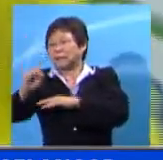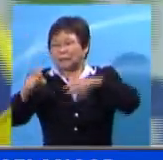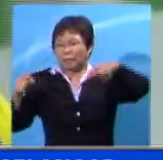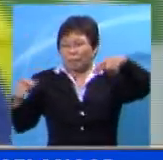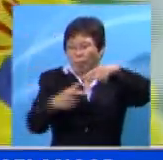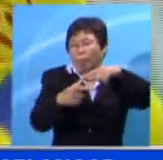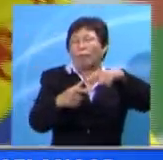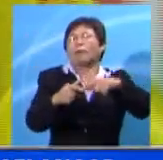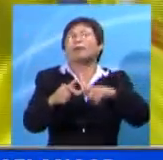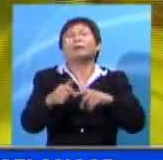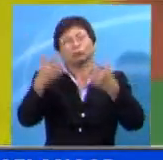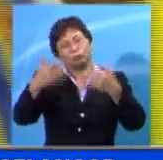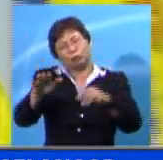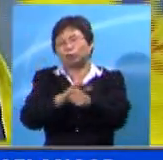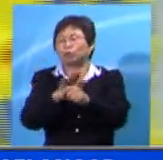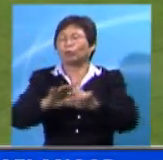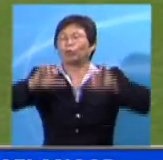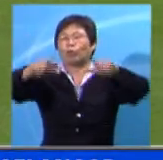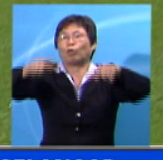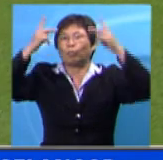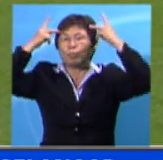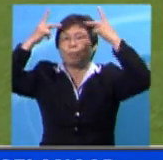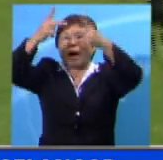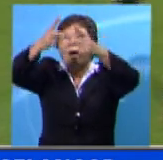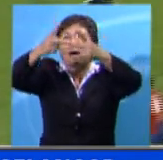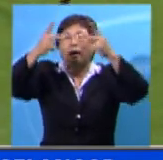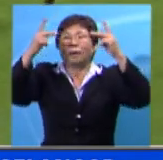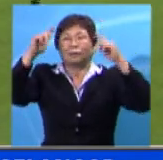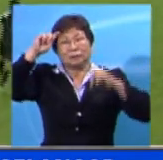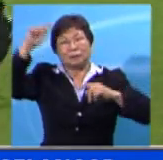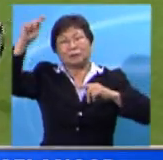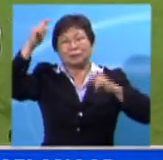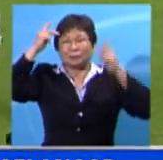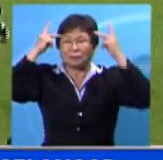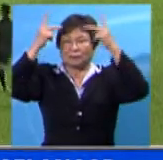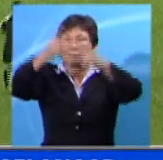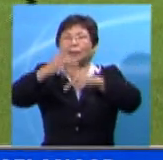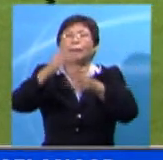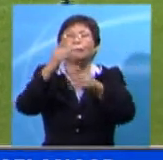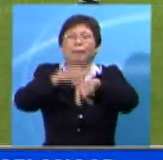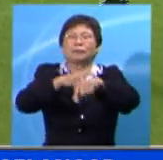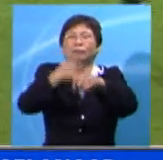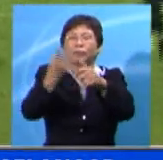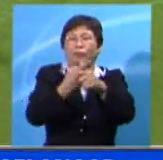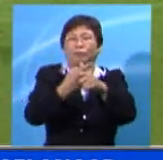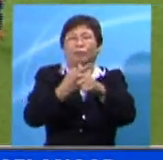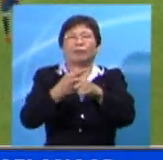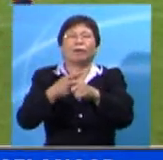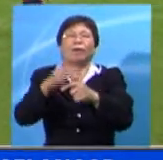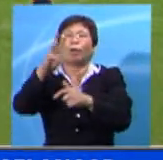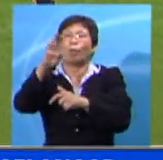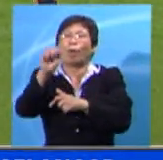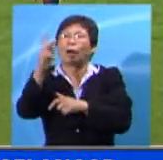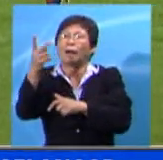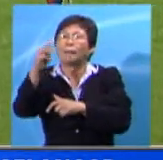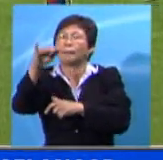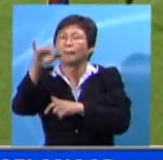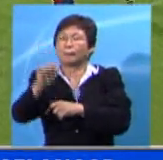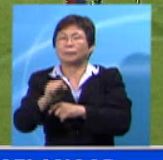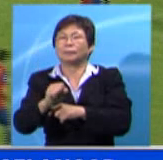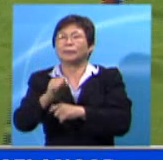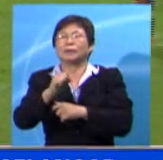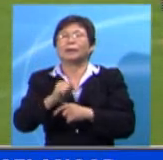permainan sudah cukup untuk meletakkan tuan rumah dalam keadaan selesa di babak pertama Wak sekali lagi menceriakan penonton